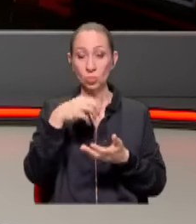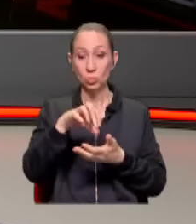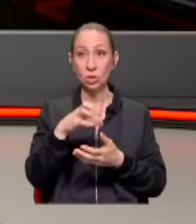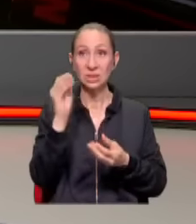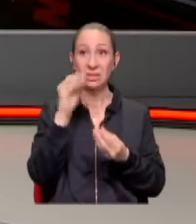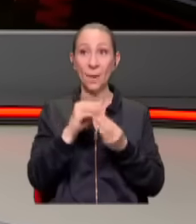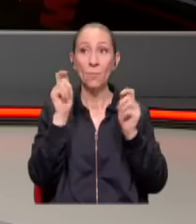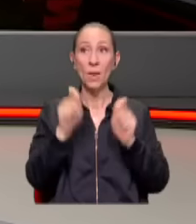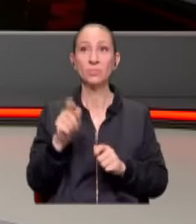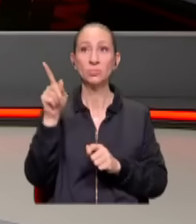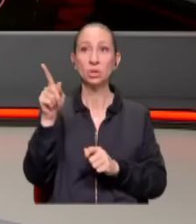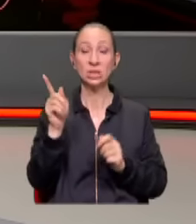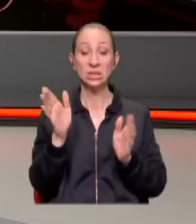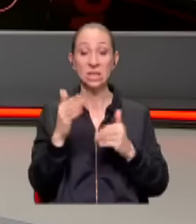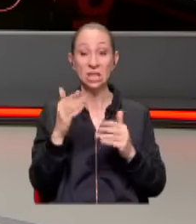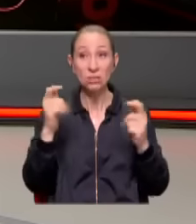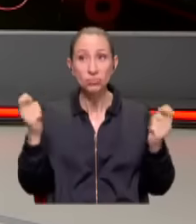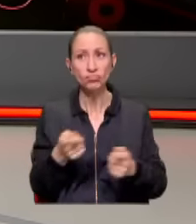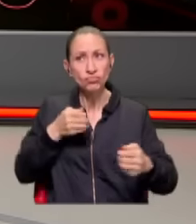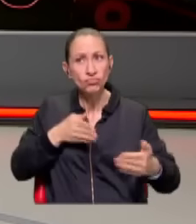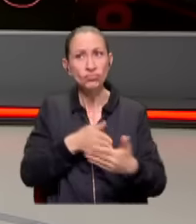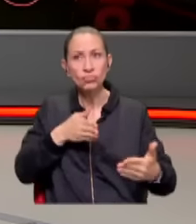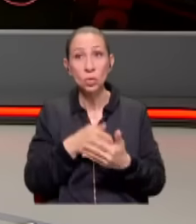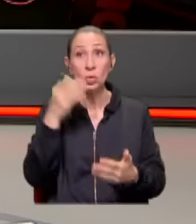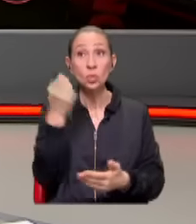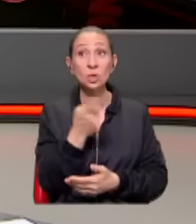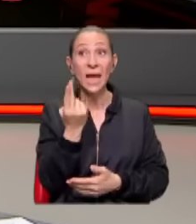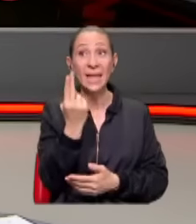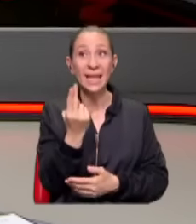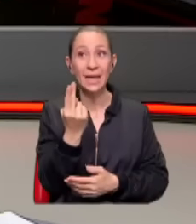ücretlerde artış yaşanmış. Sendikaların çabasıyla %7.